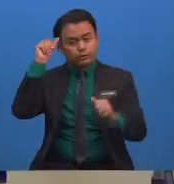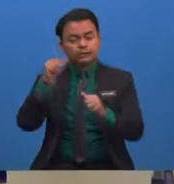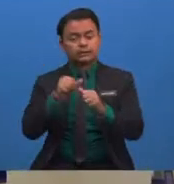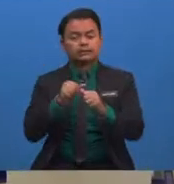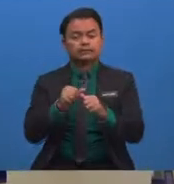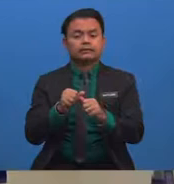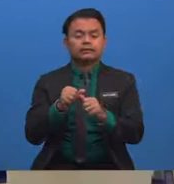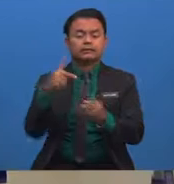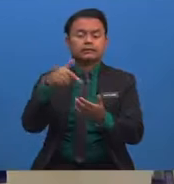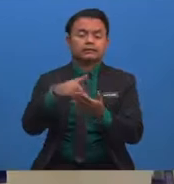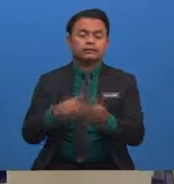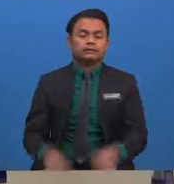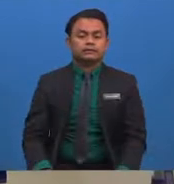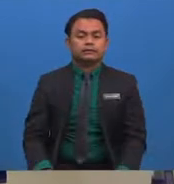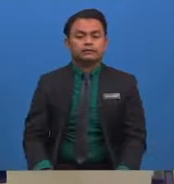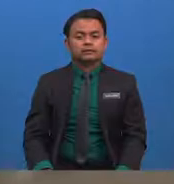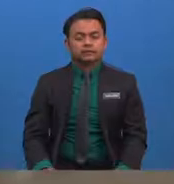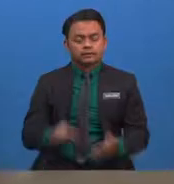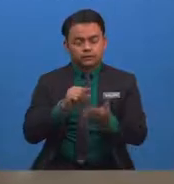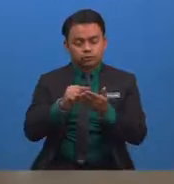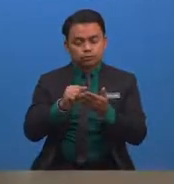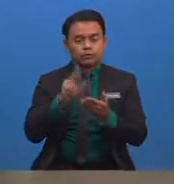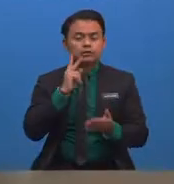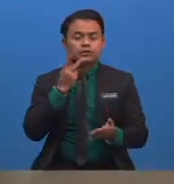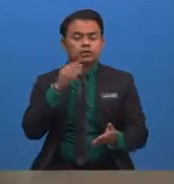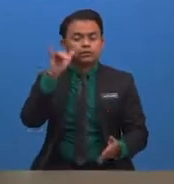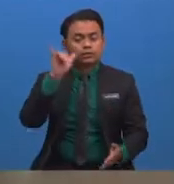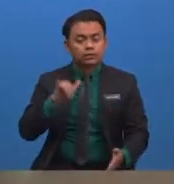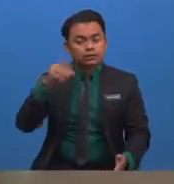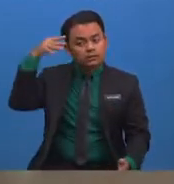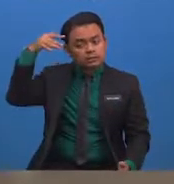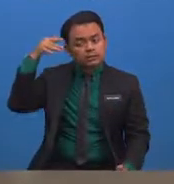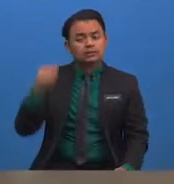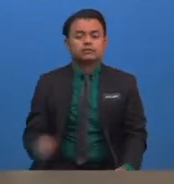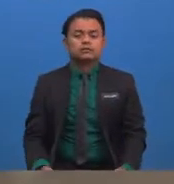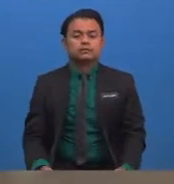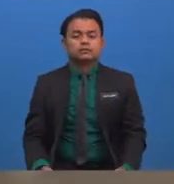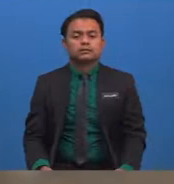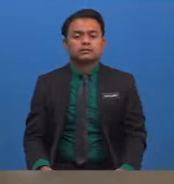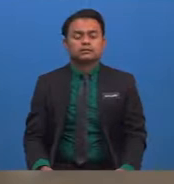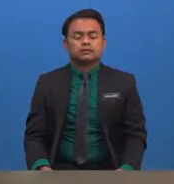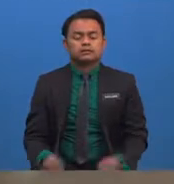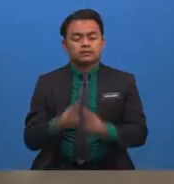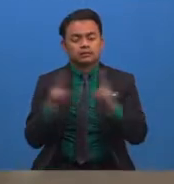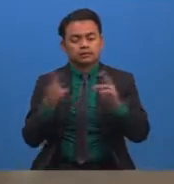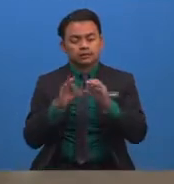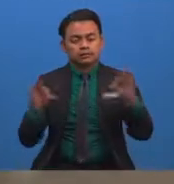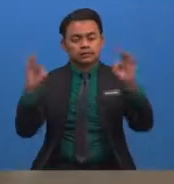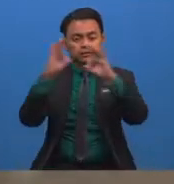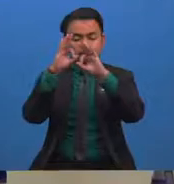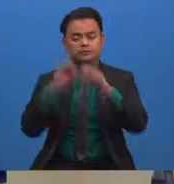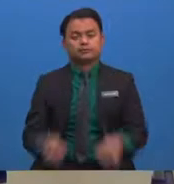penggunaan sayur-sayuran yang segar amat penting terhadap rasa dan kualiti hasil masakan